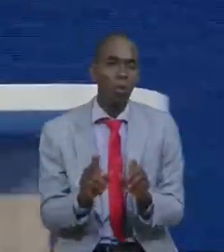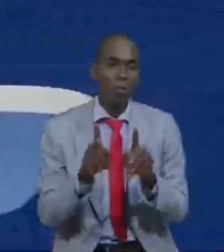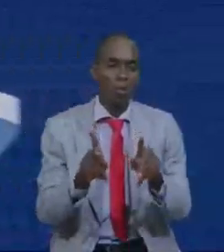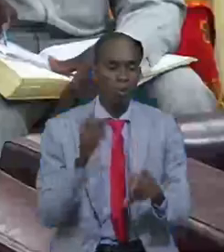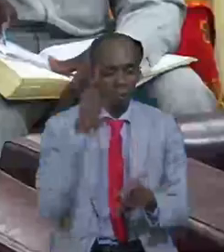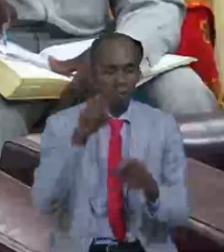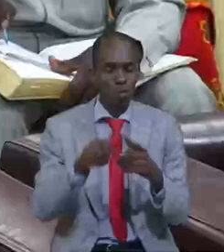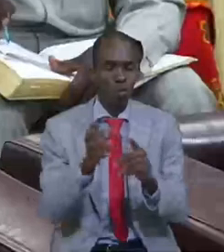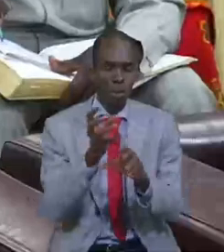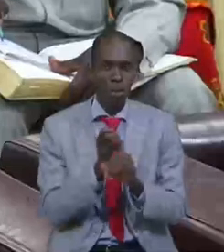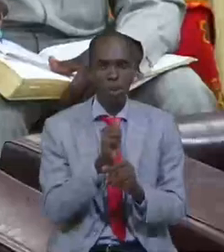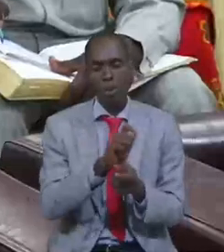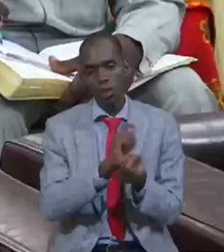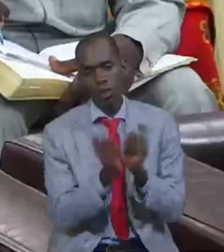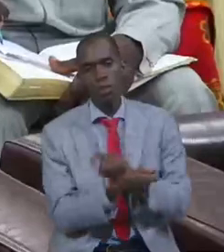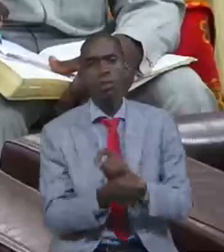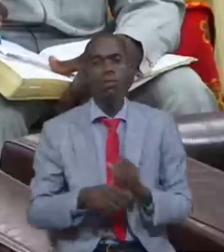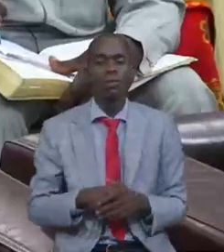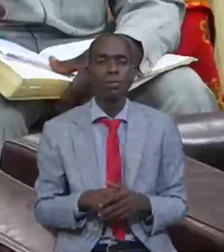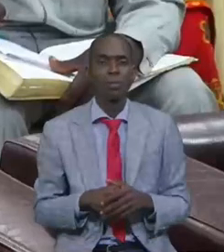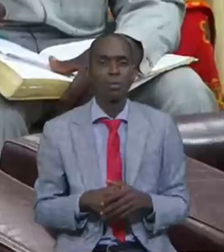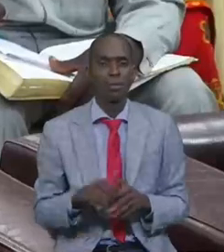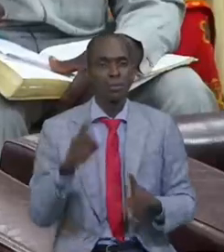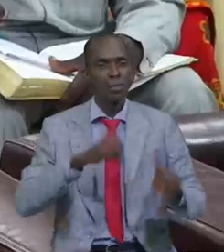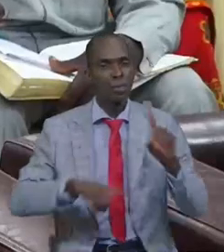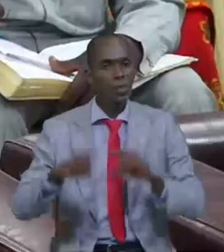tournant décisif. Je n'ai pas entendu ton amen là-bas.